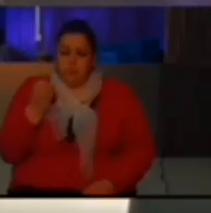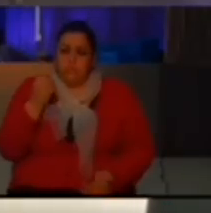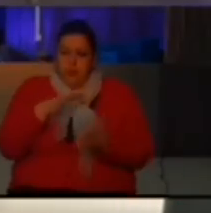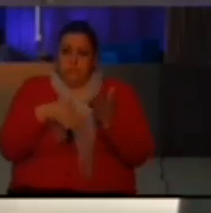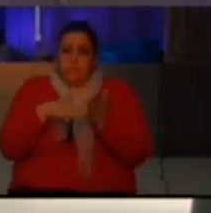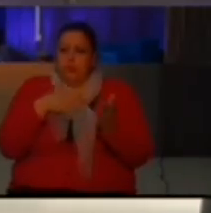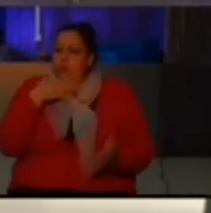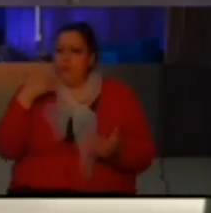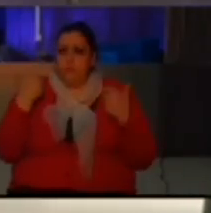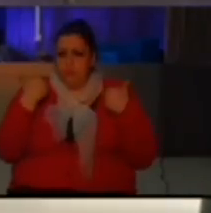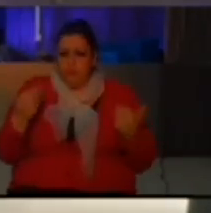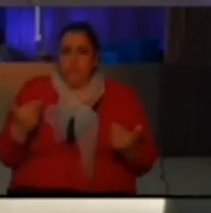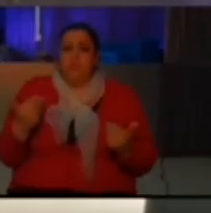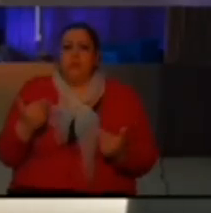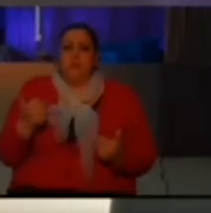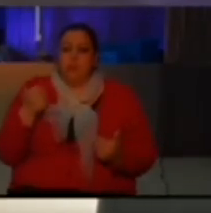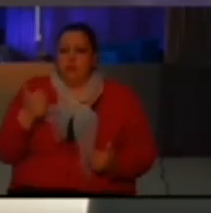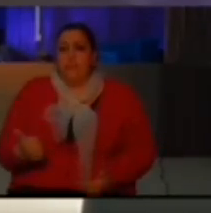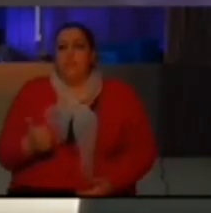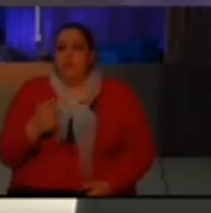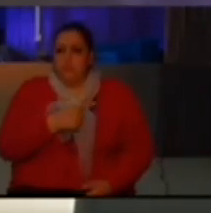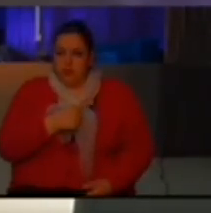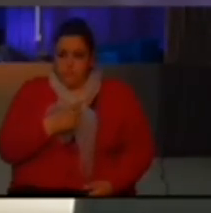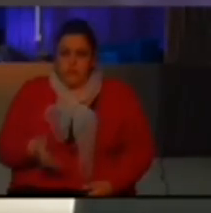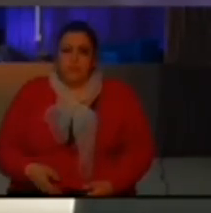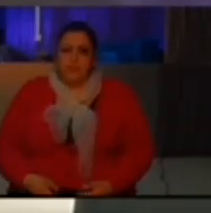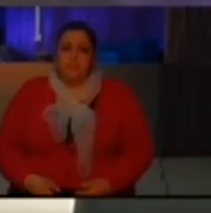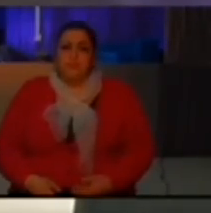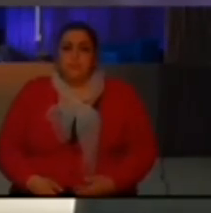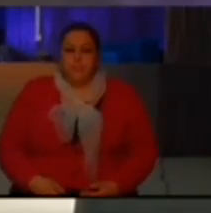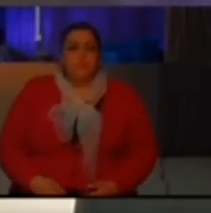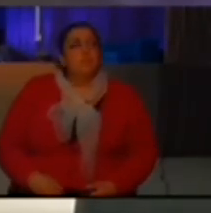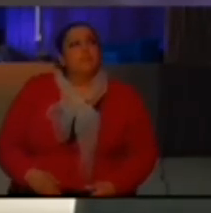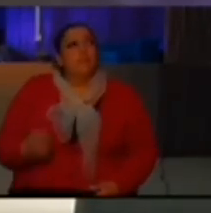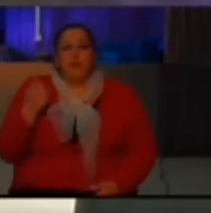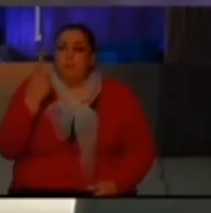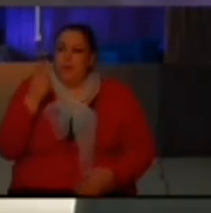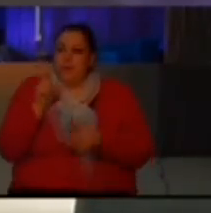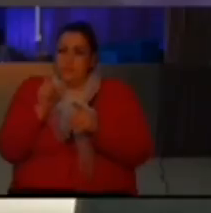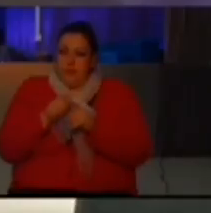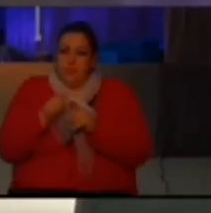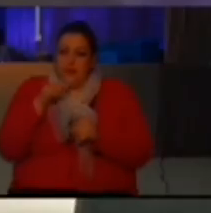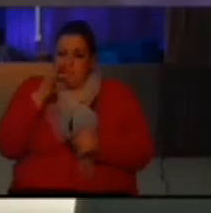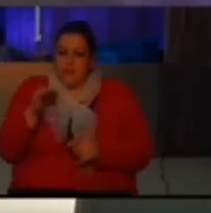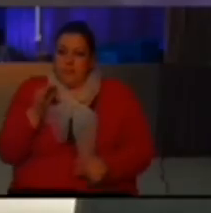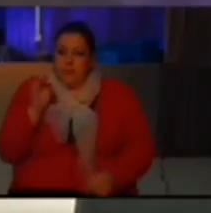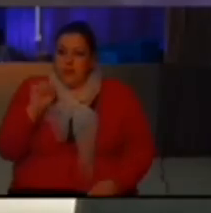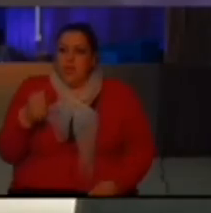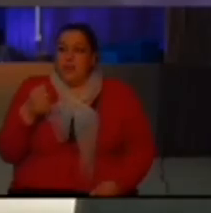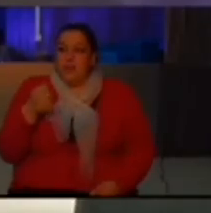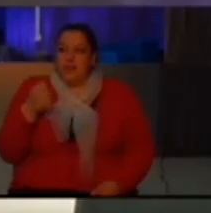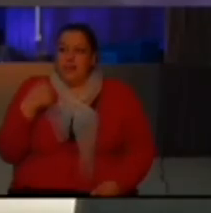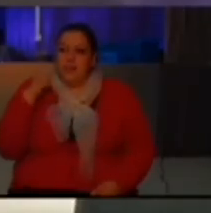շարունակությունը, մենք այնտեղ գնացինք, ես որպես հայրեն բառ ասեմ, էլի 100 տարվա էփված